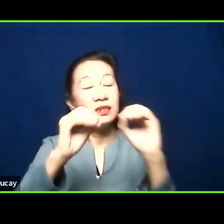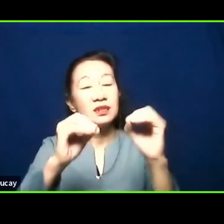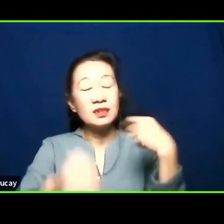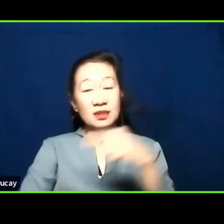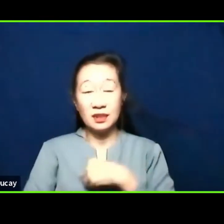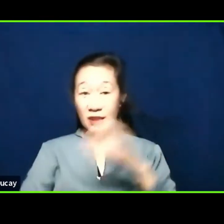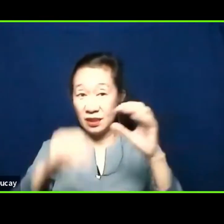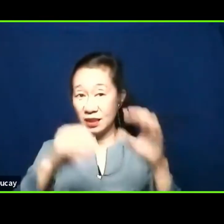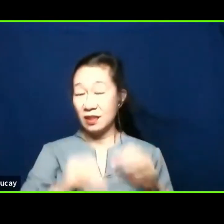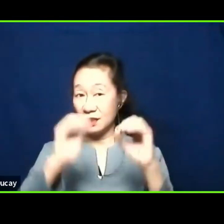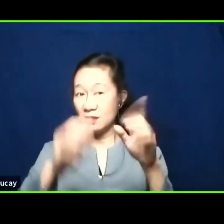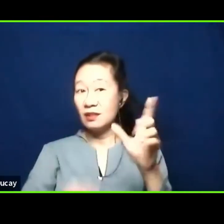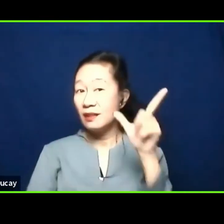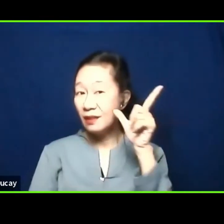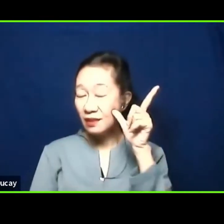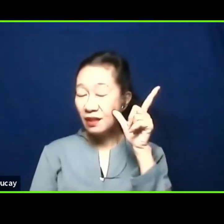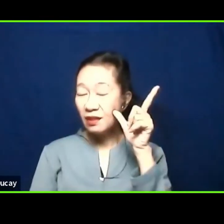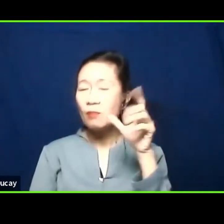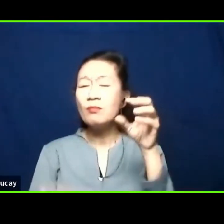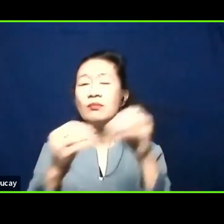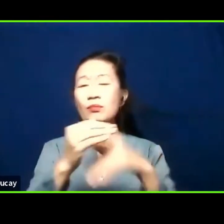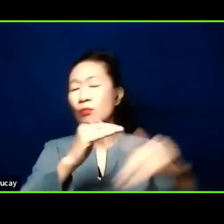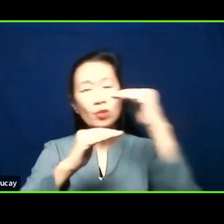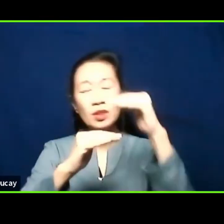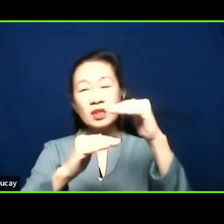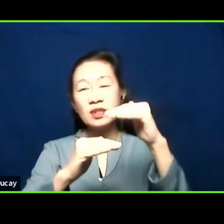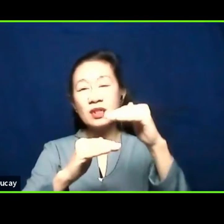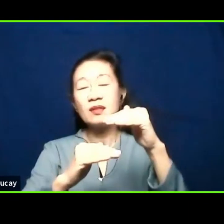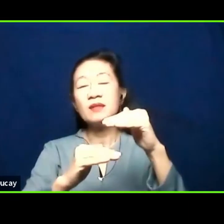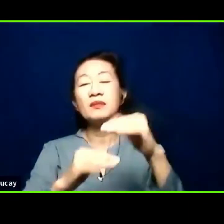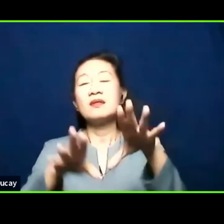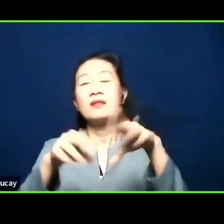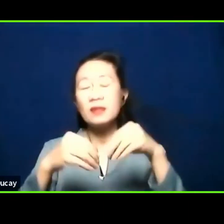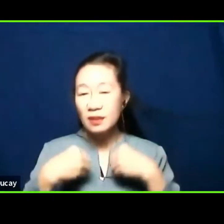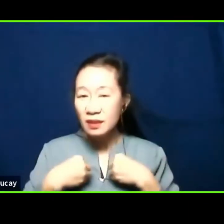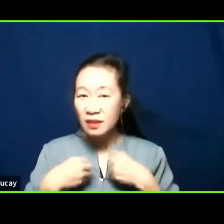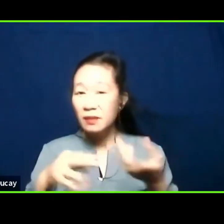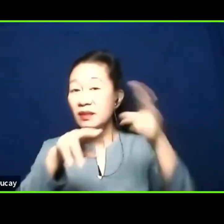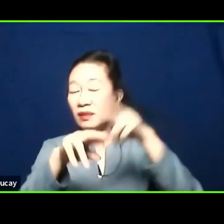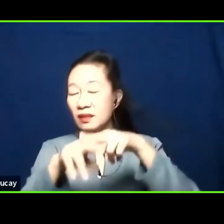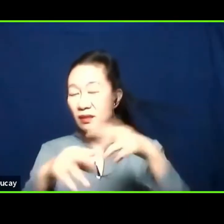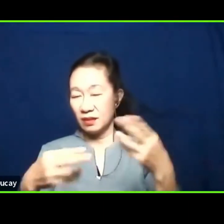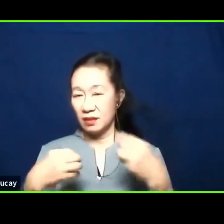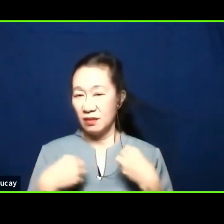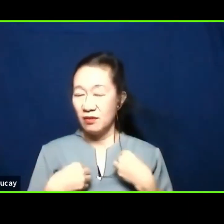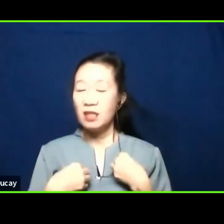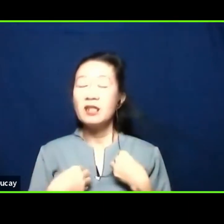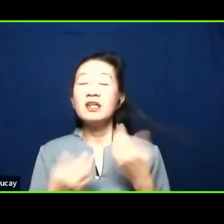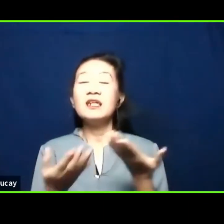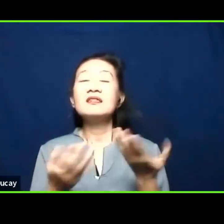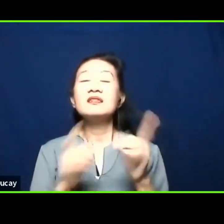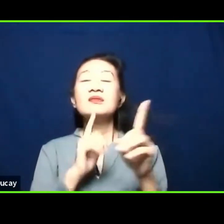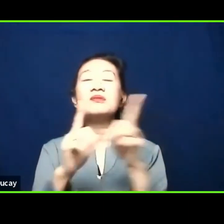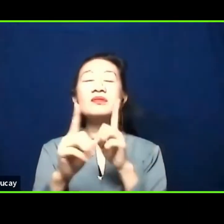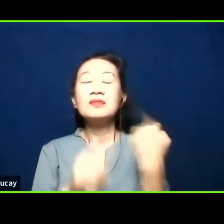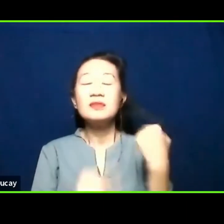Landa. Higit na makaka-benefit tayo dito sa ating pag-uusap sa araw na